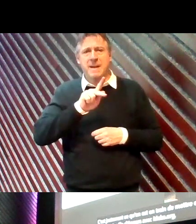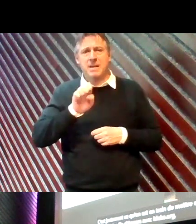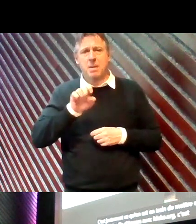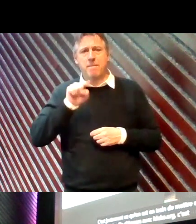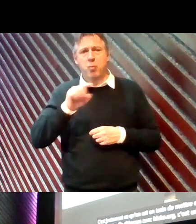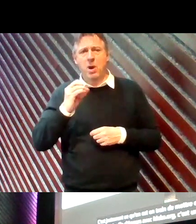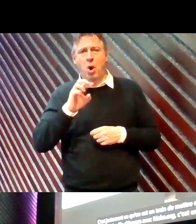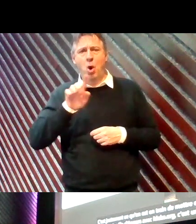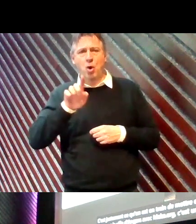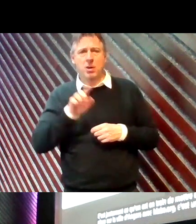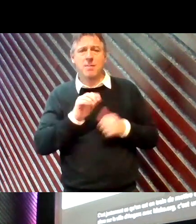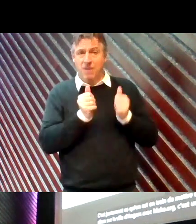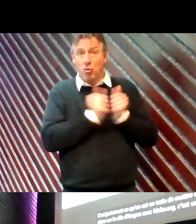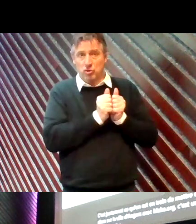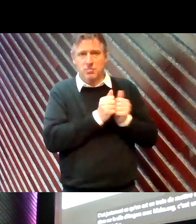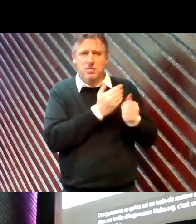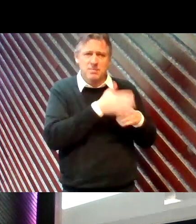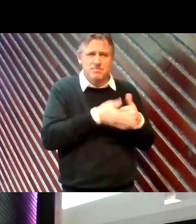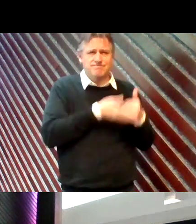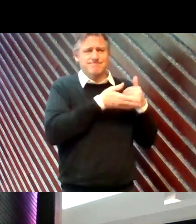avance d'ailleurs très très bien à ce niveau-là